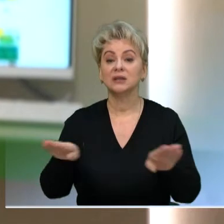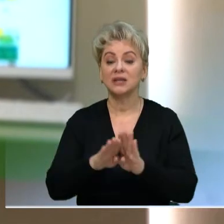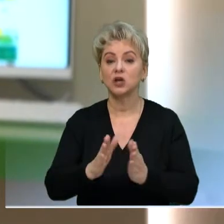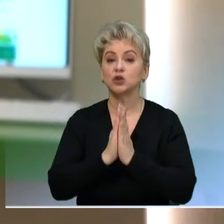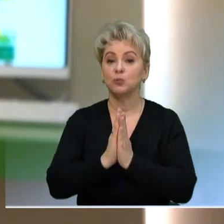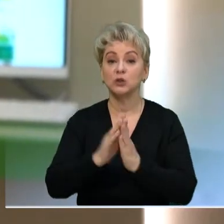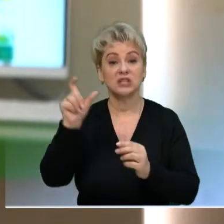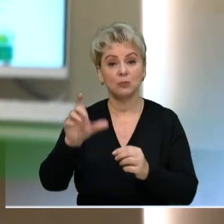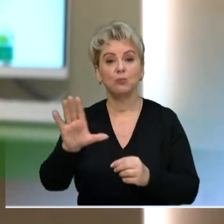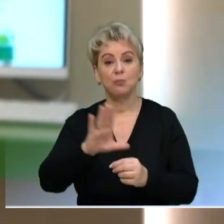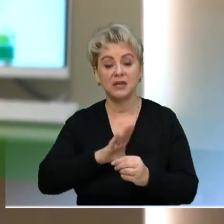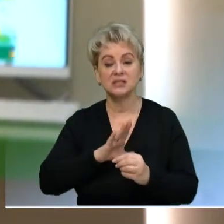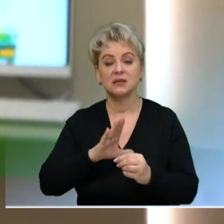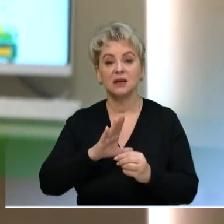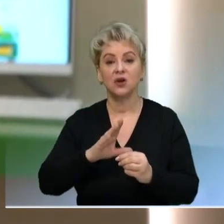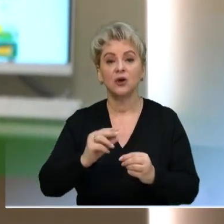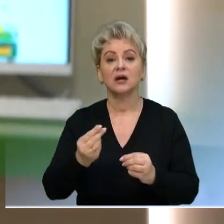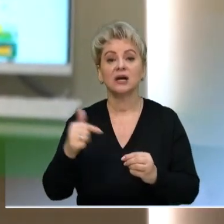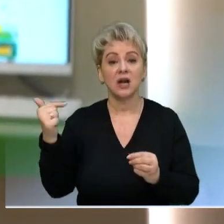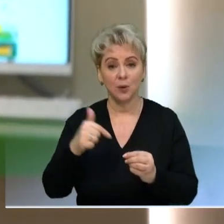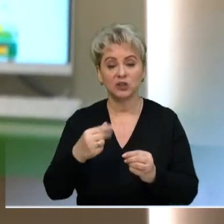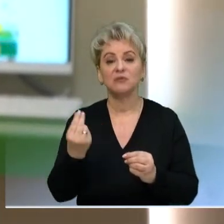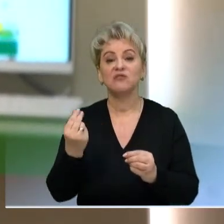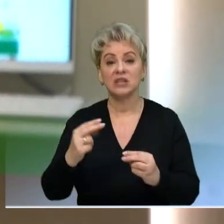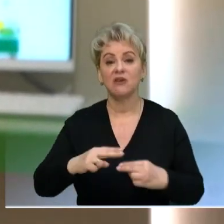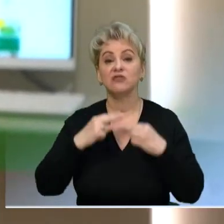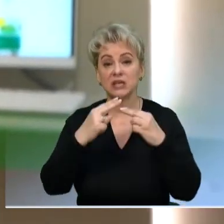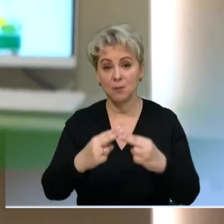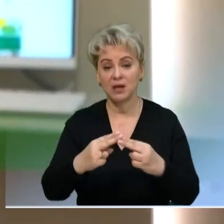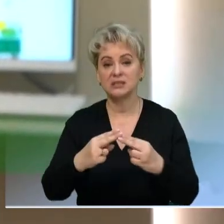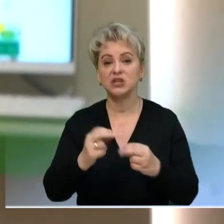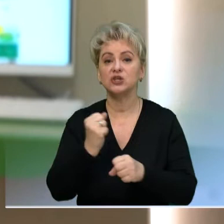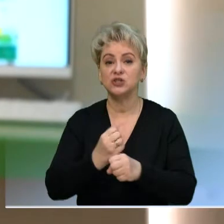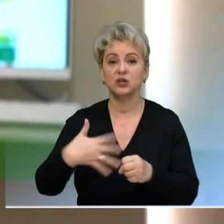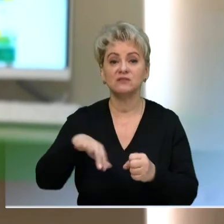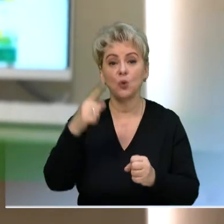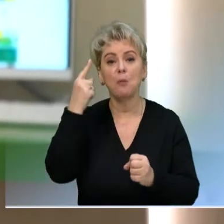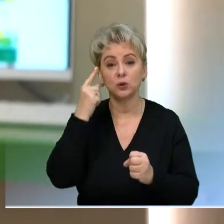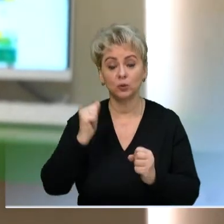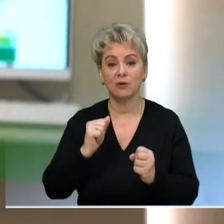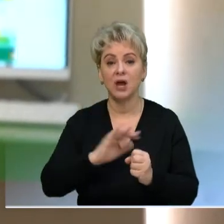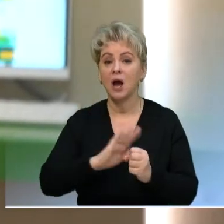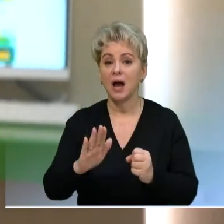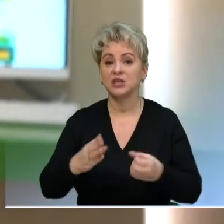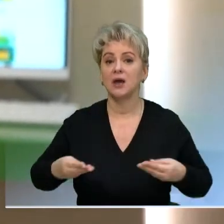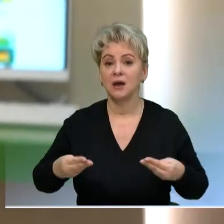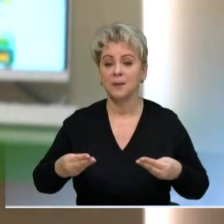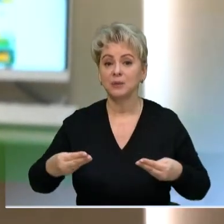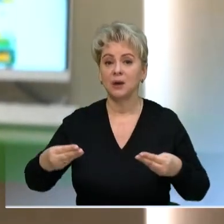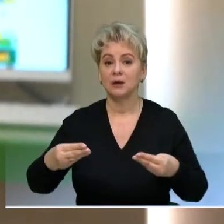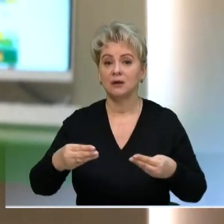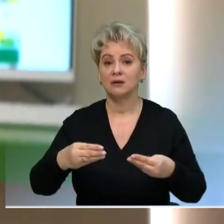просим и клиентов быть финансово грамотными, просто совершать обдуманные действия, а не поддаваться